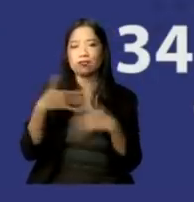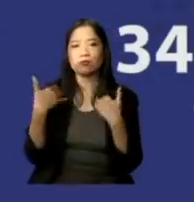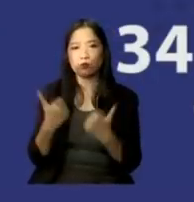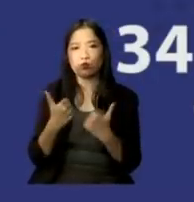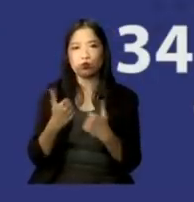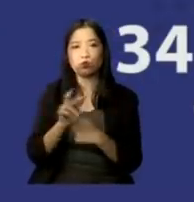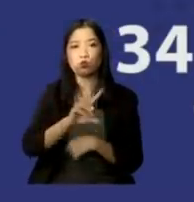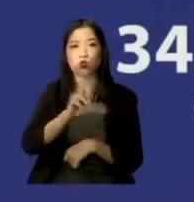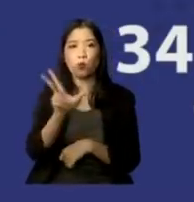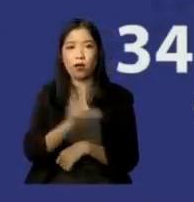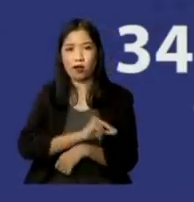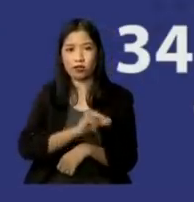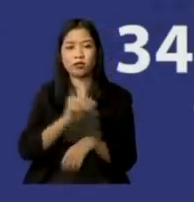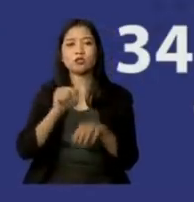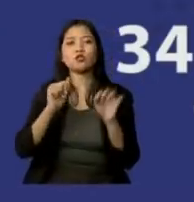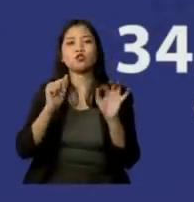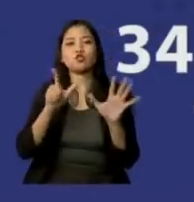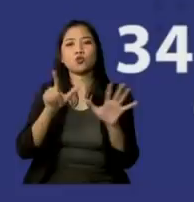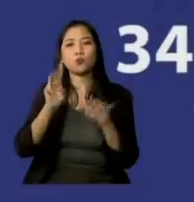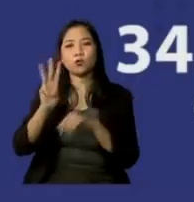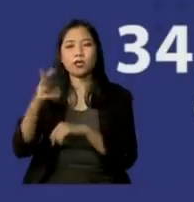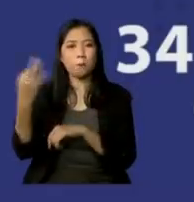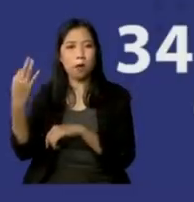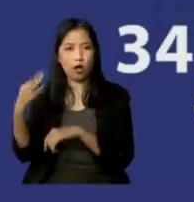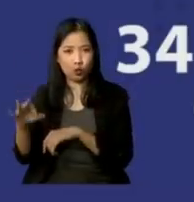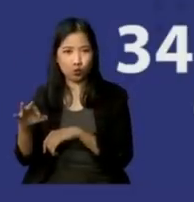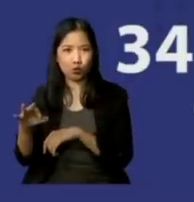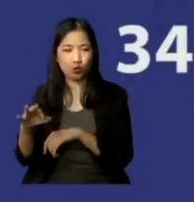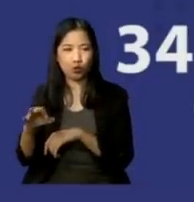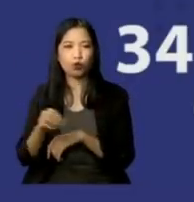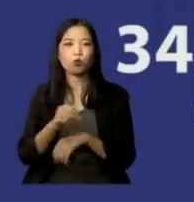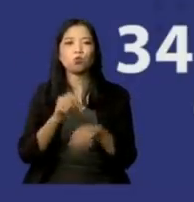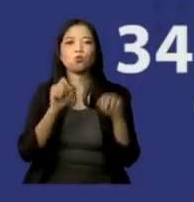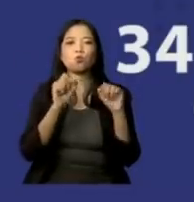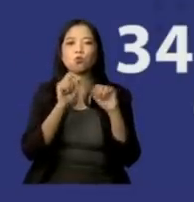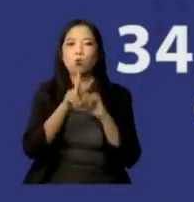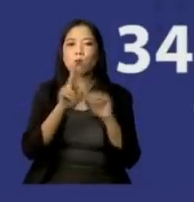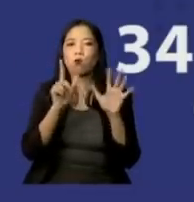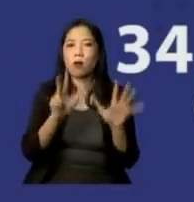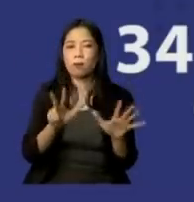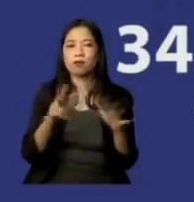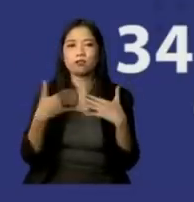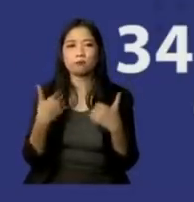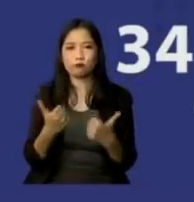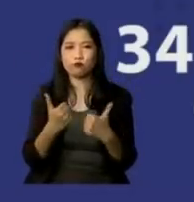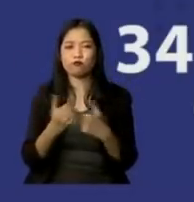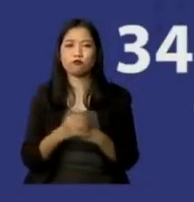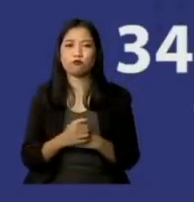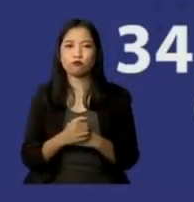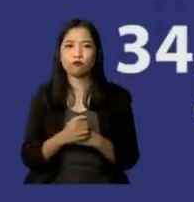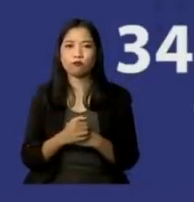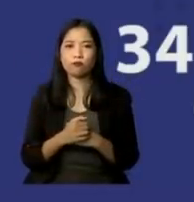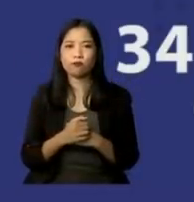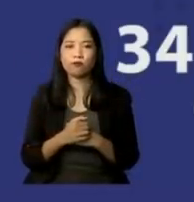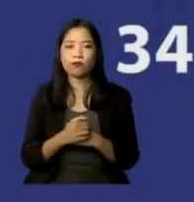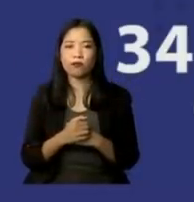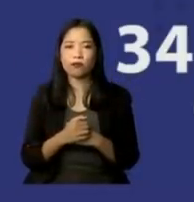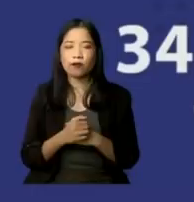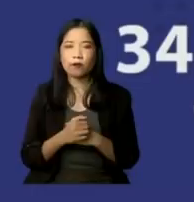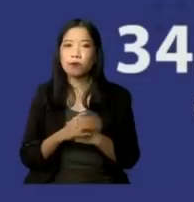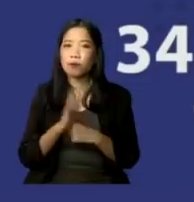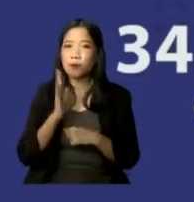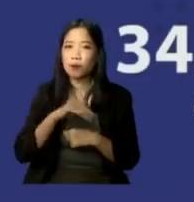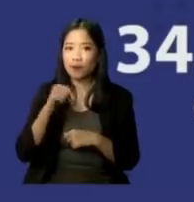Barat 73 kasus baru dan 28 sembuh Hai hari ini 10 proa